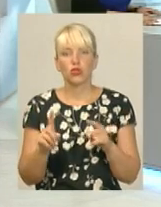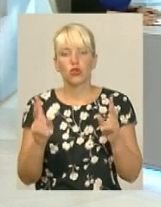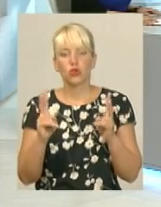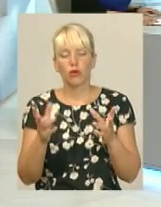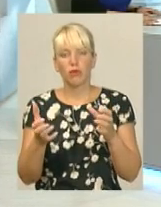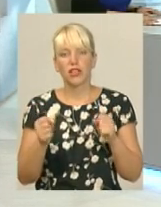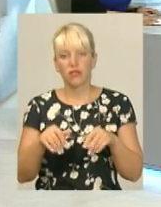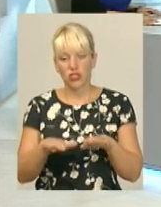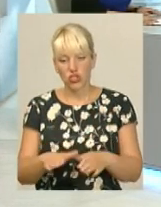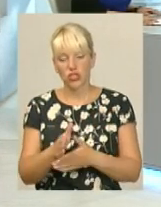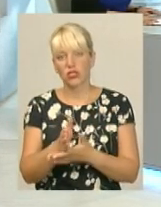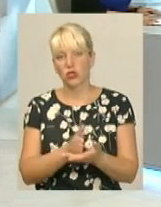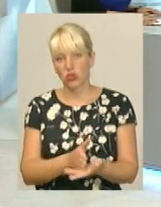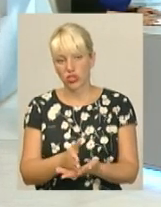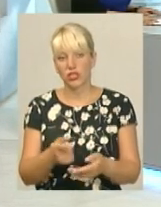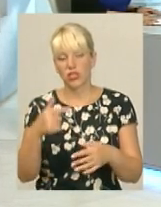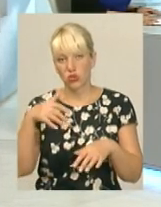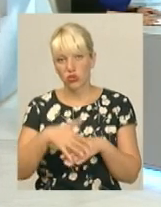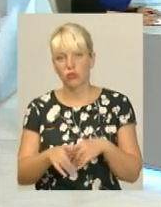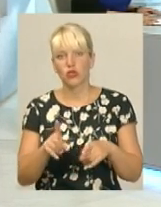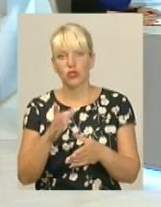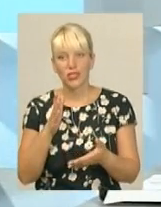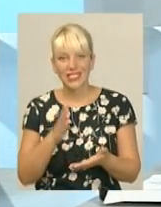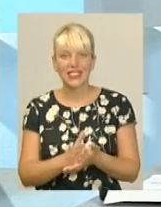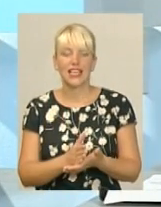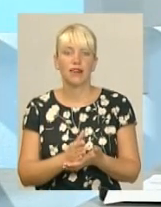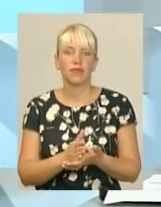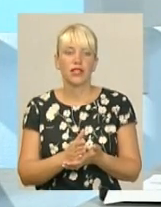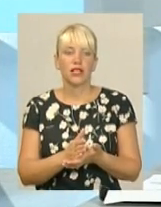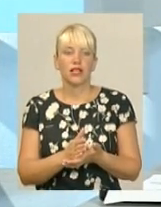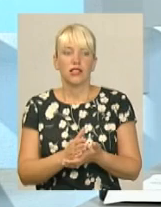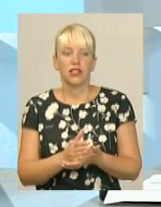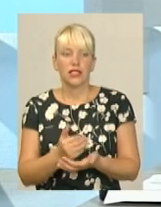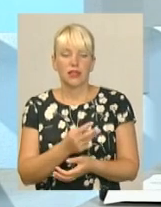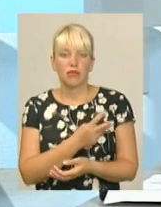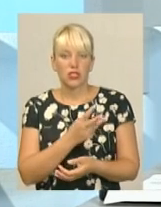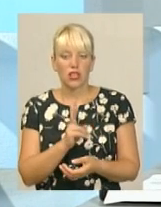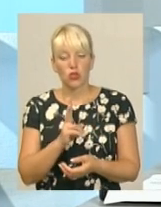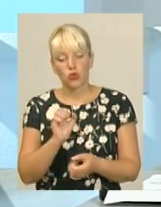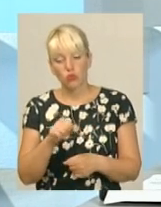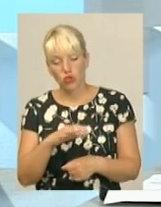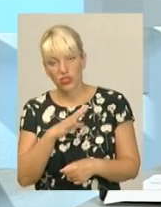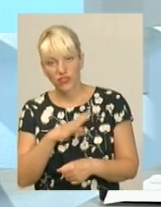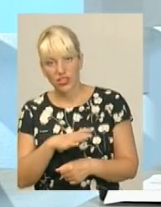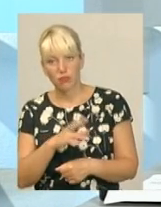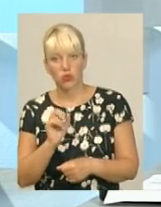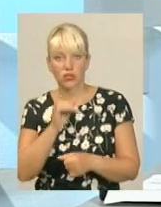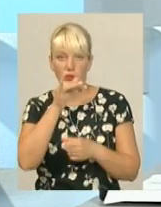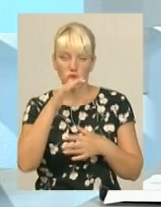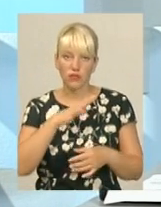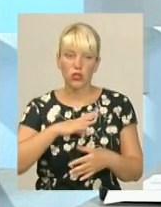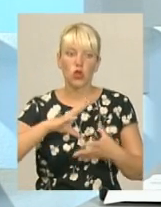служити, зрозуміло, що є також певні спокуси. Певні спокуси, хтось може витримати, хтось не може витримати. Але в